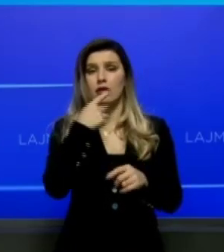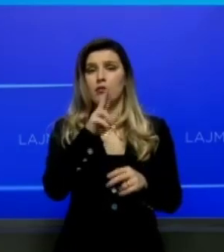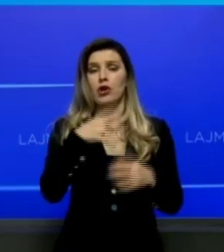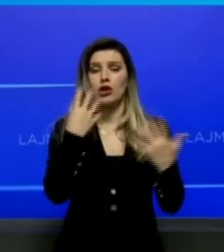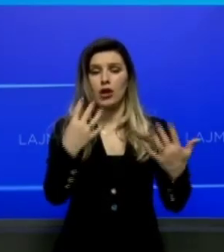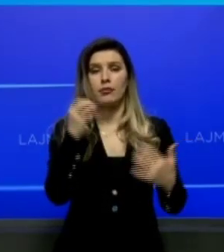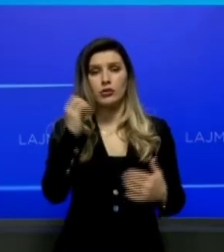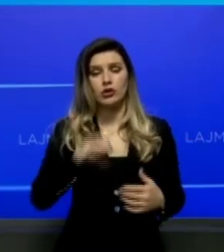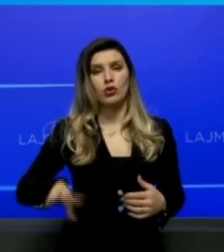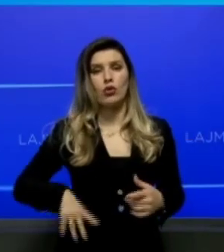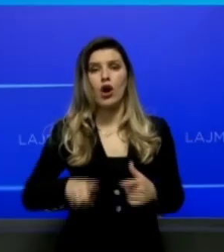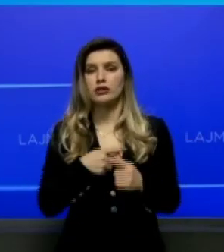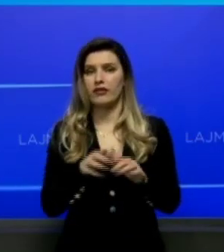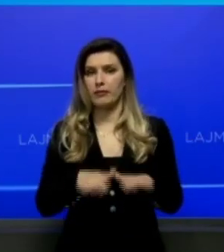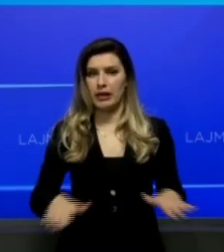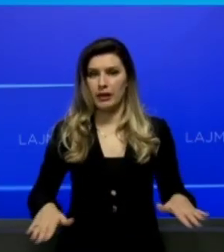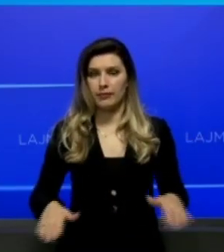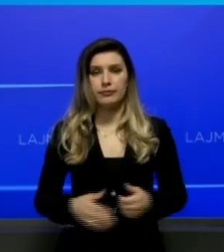ose fëmijë.